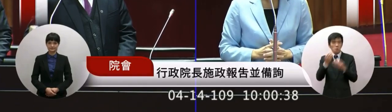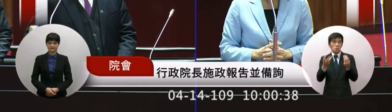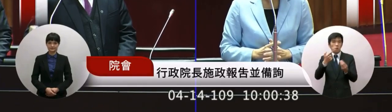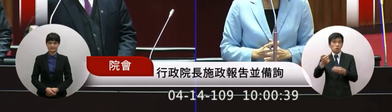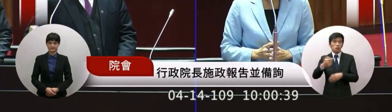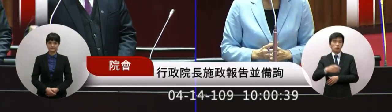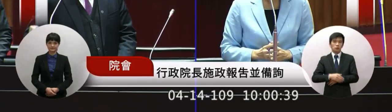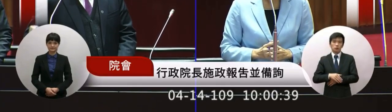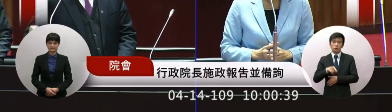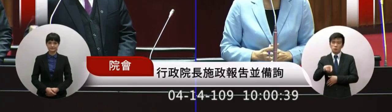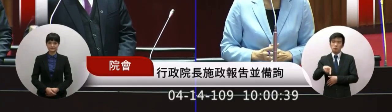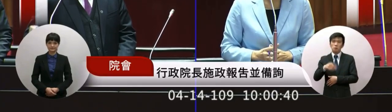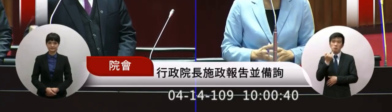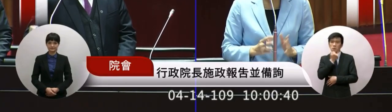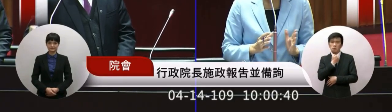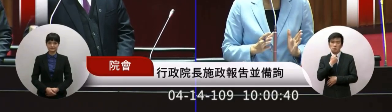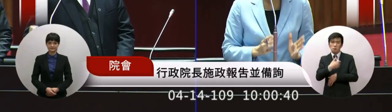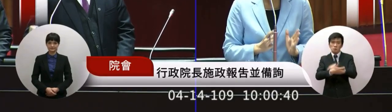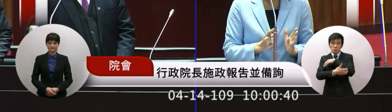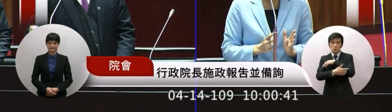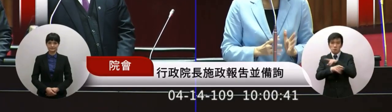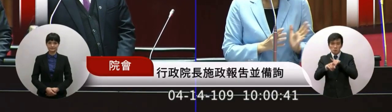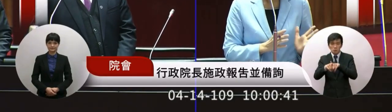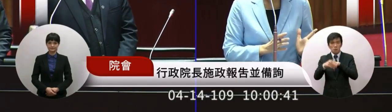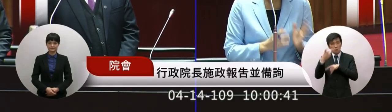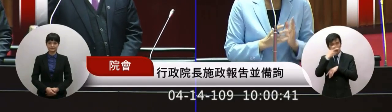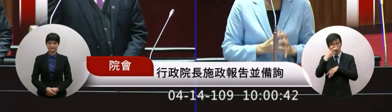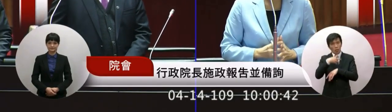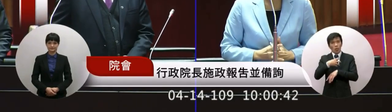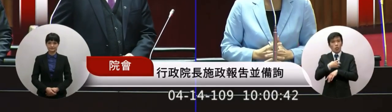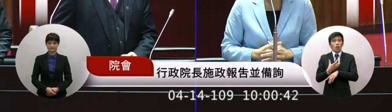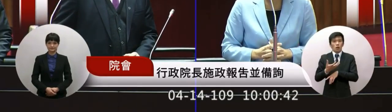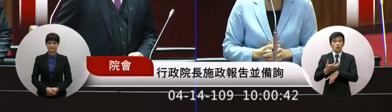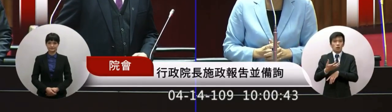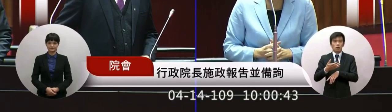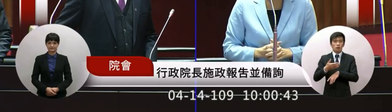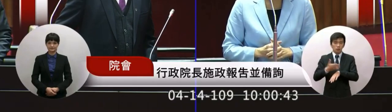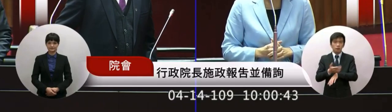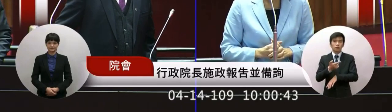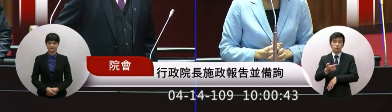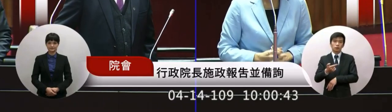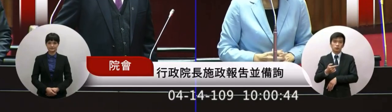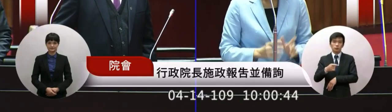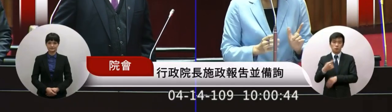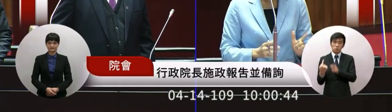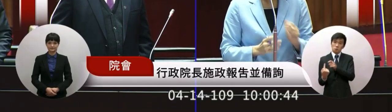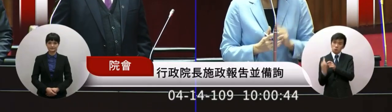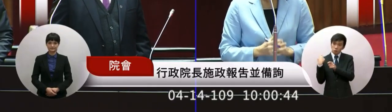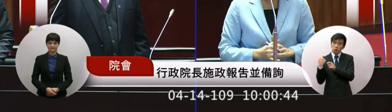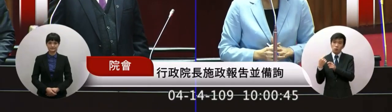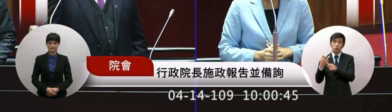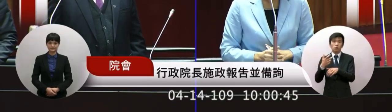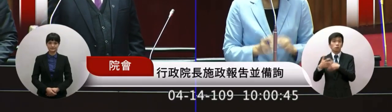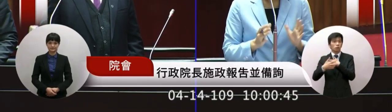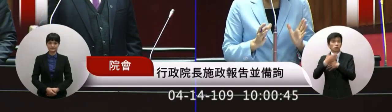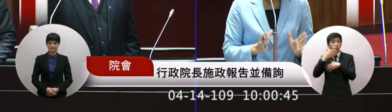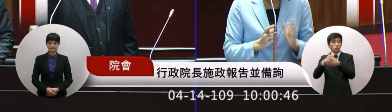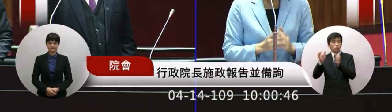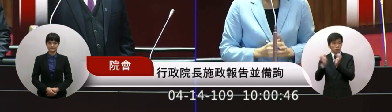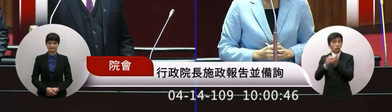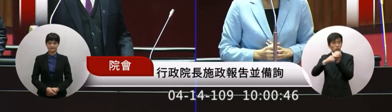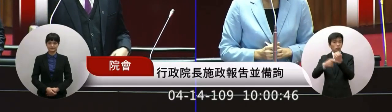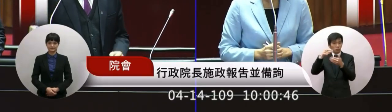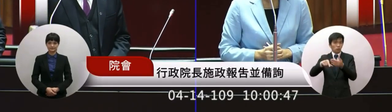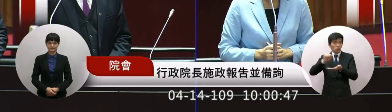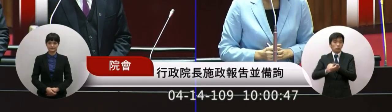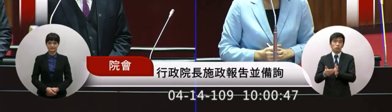影响呢病患的照护品质。所以呢，卫福部在去年的时候让护病比入法，7月的时候上路，规